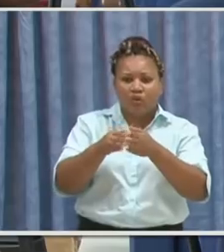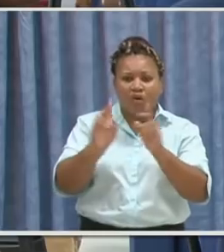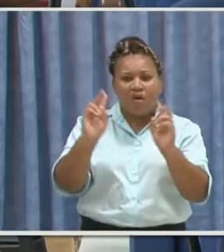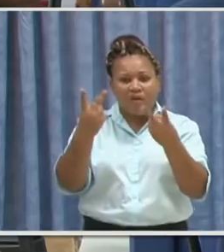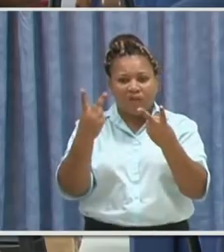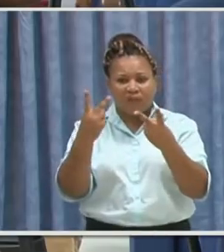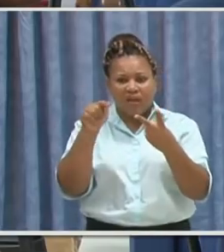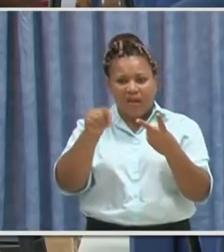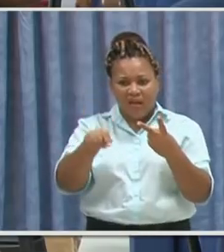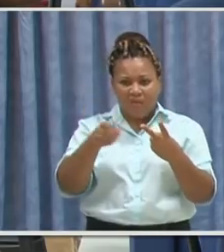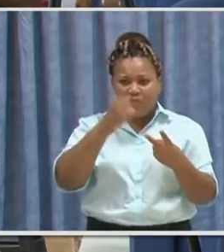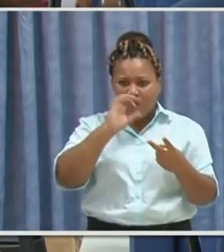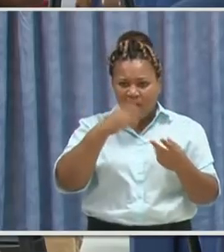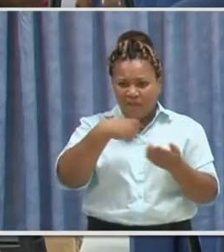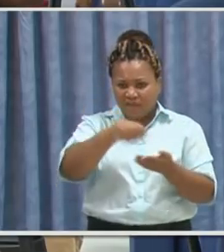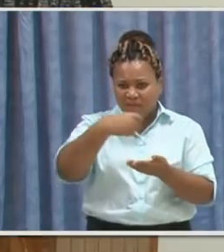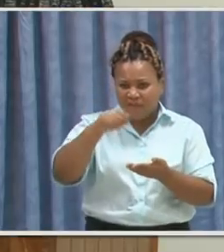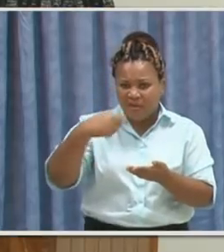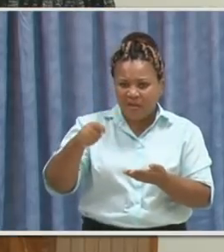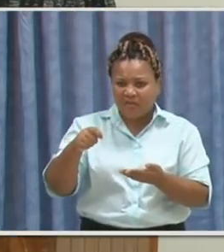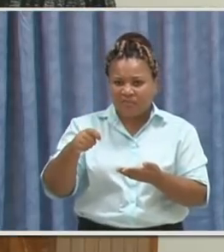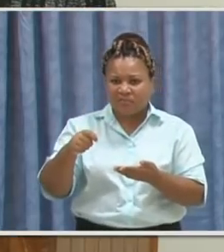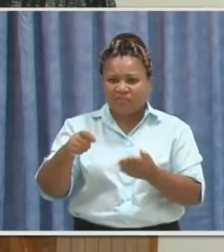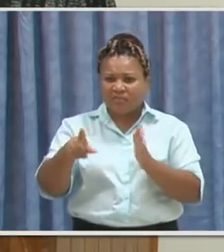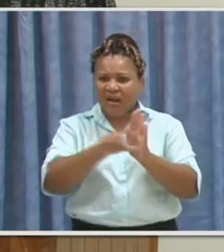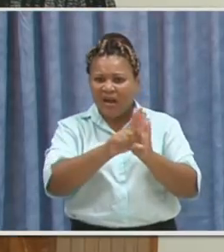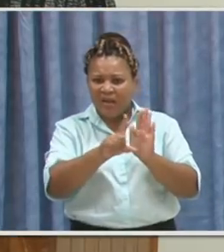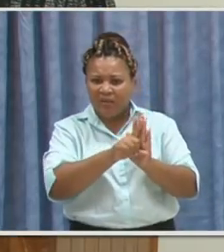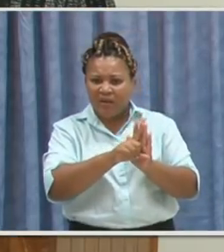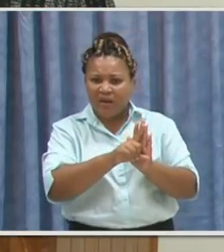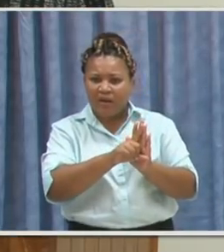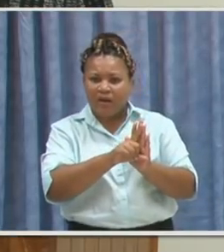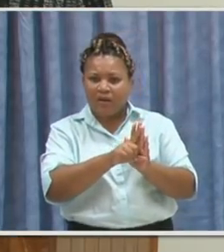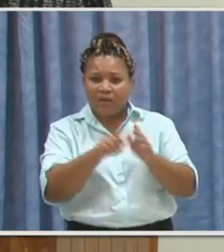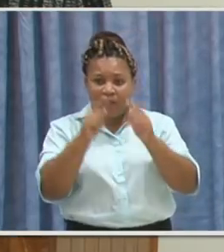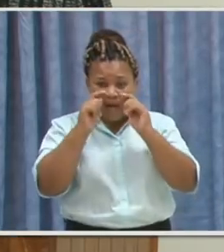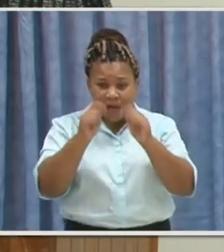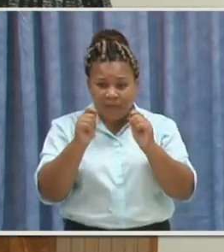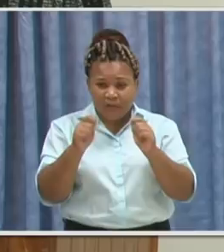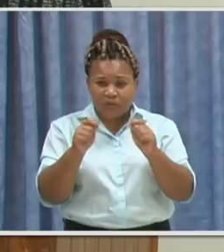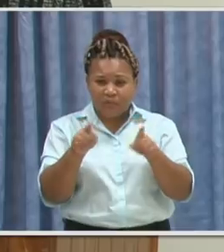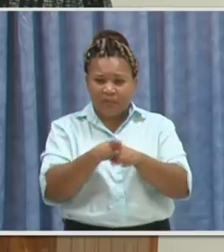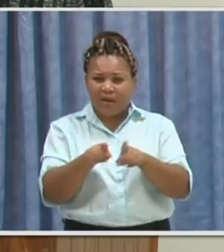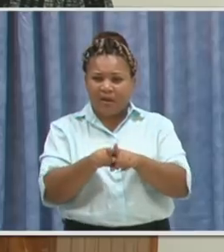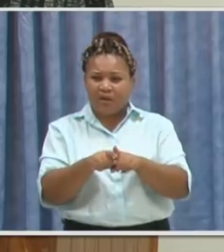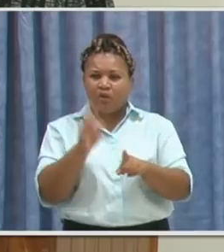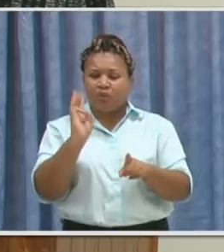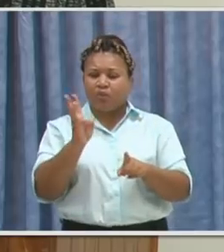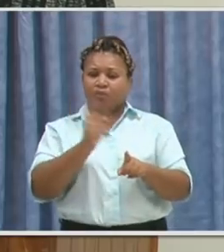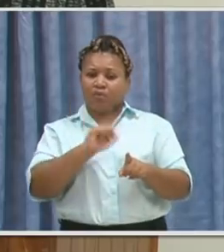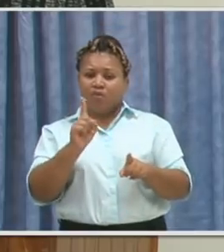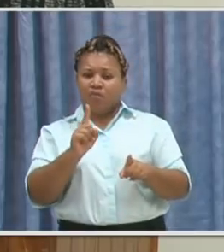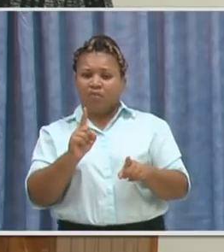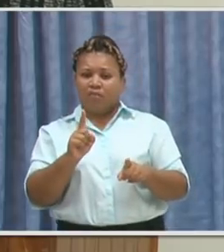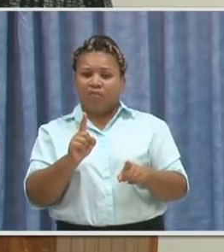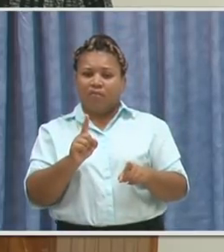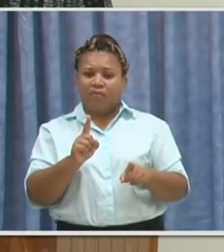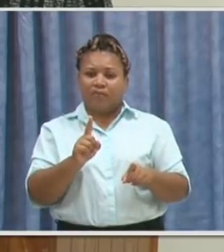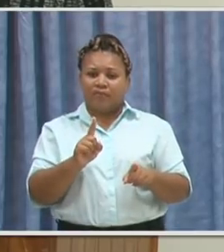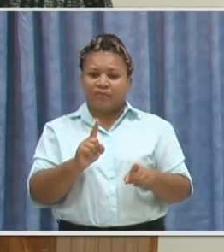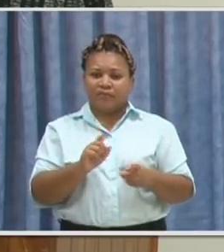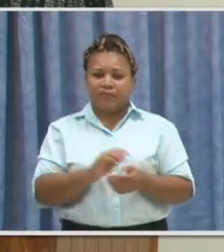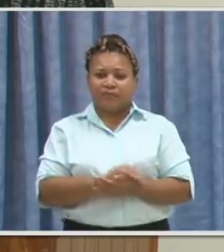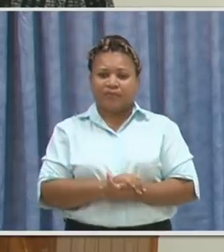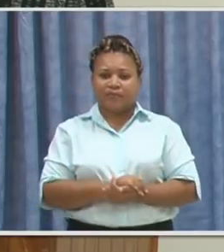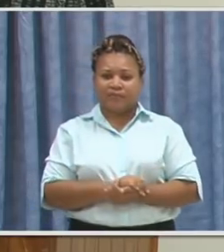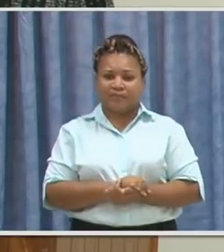ma deuxième question. OK, par exemple, qu'on est niveau la transparence CCL, il arrivait un